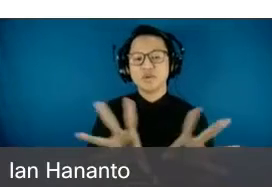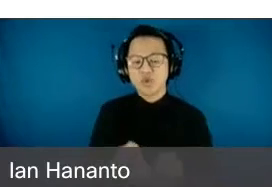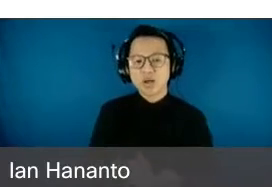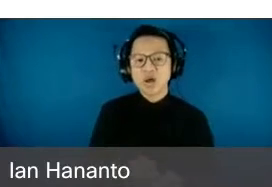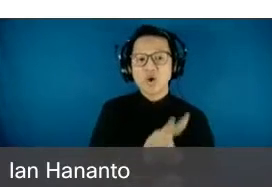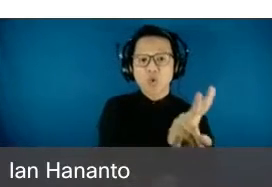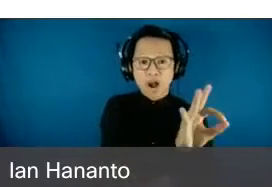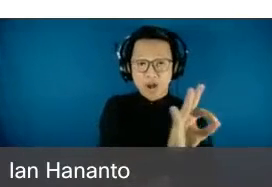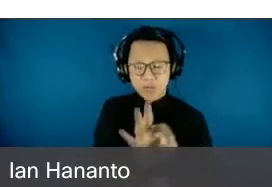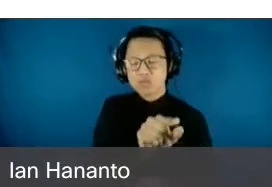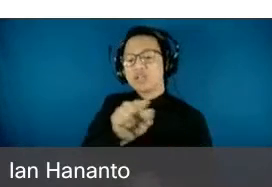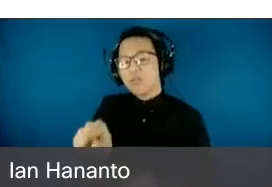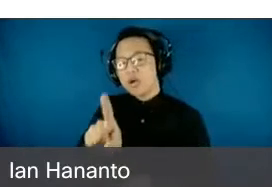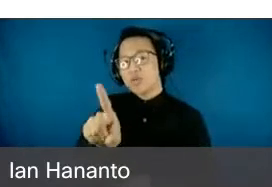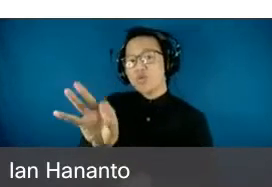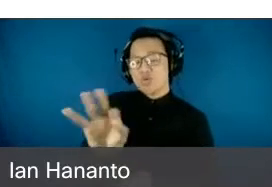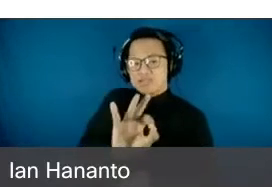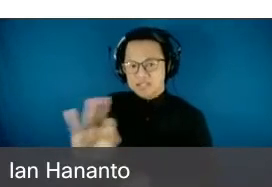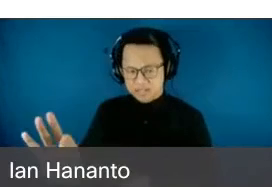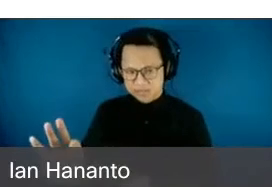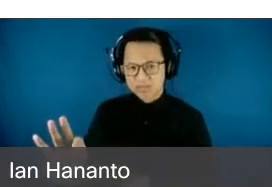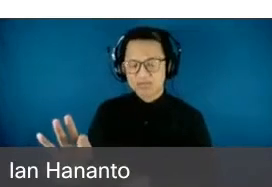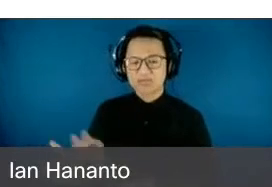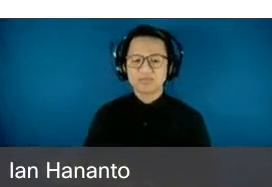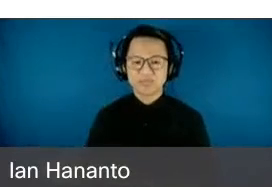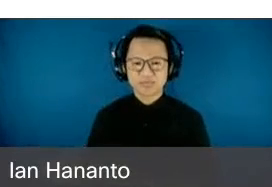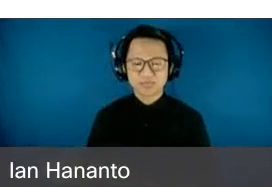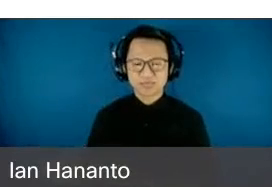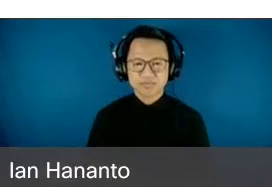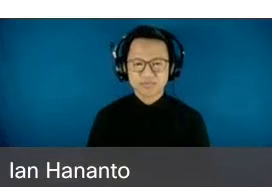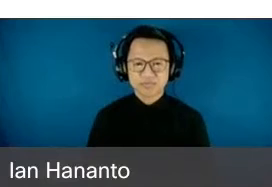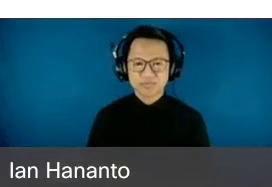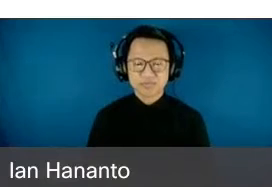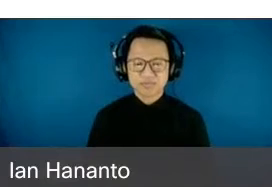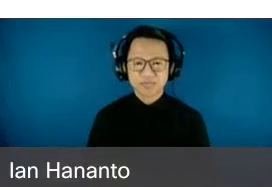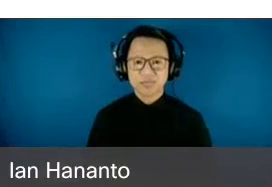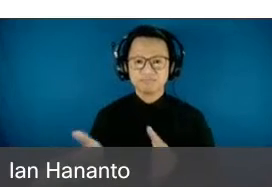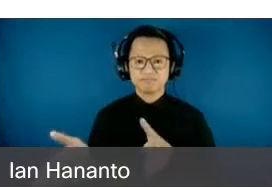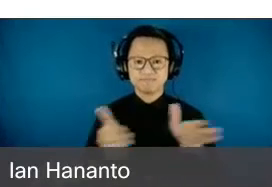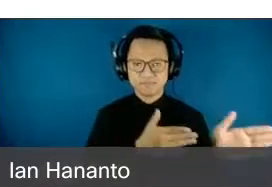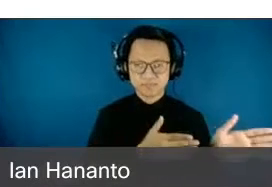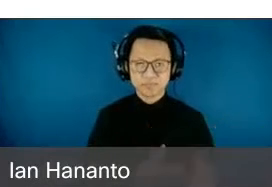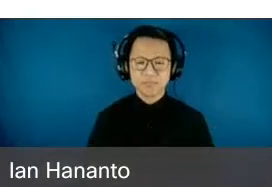per pabrik, setiap pabrik. 10,000 per factory. Ya. Next slide, please.